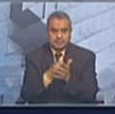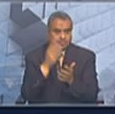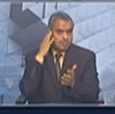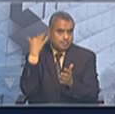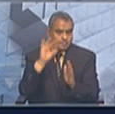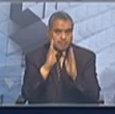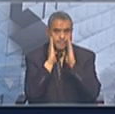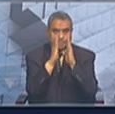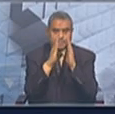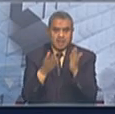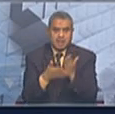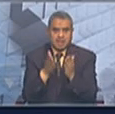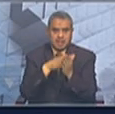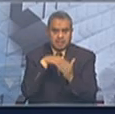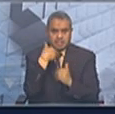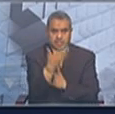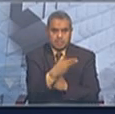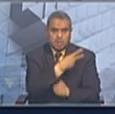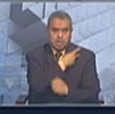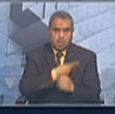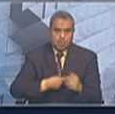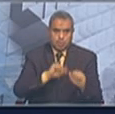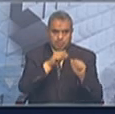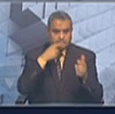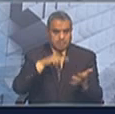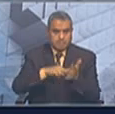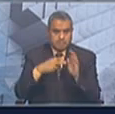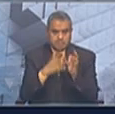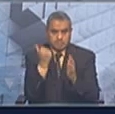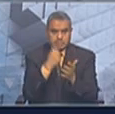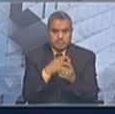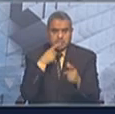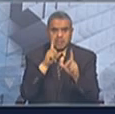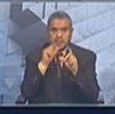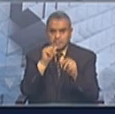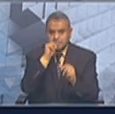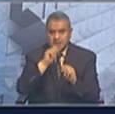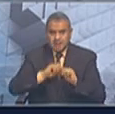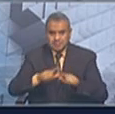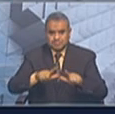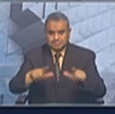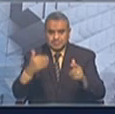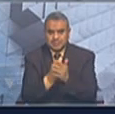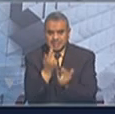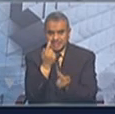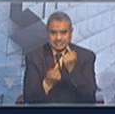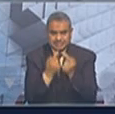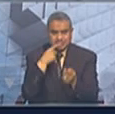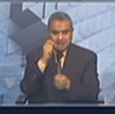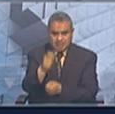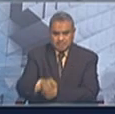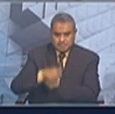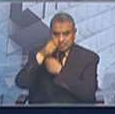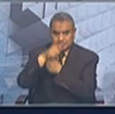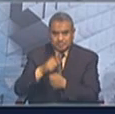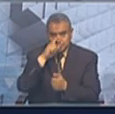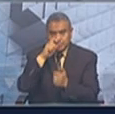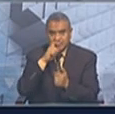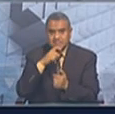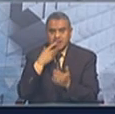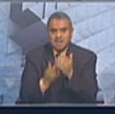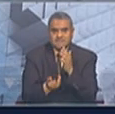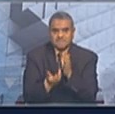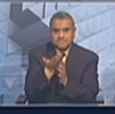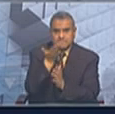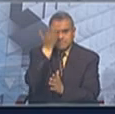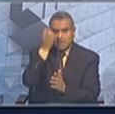الملفات المهمة على أجندة أولويات الحكومة. ويساعد الري الحديث على توفير كميات كبيرة من المياه ورفع إنتاجية الفدان،